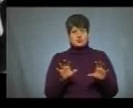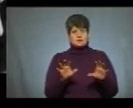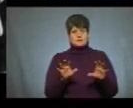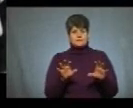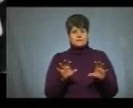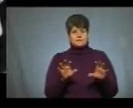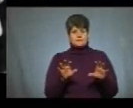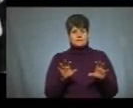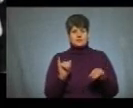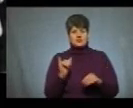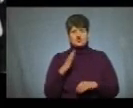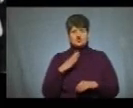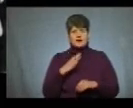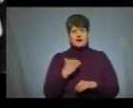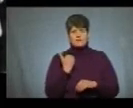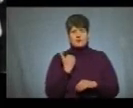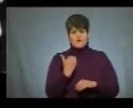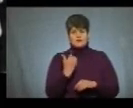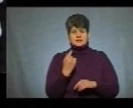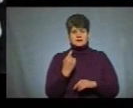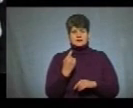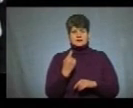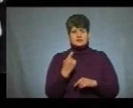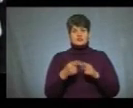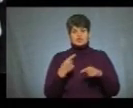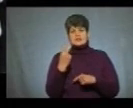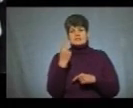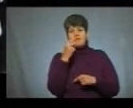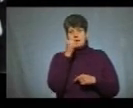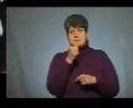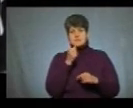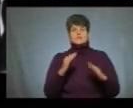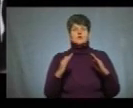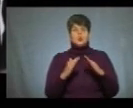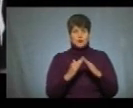І чекаємо вас, надіюсь, через 2 місяці додому.